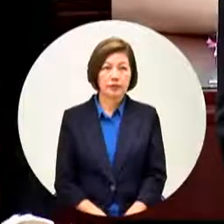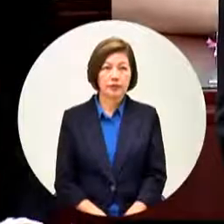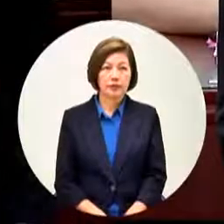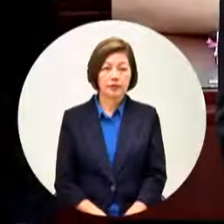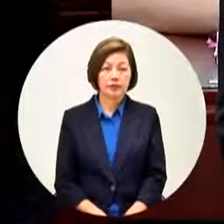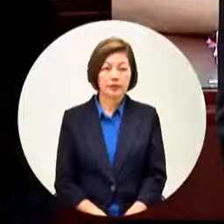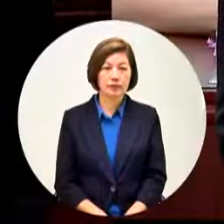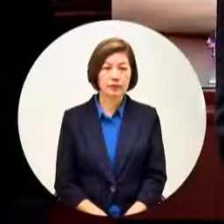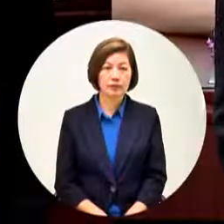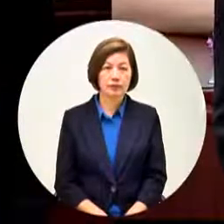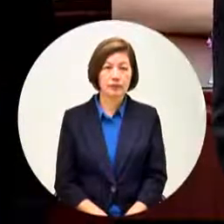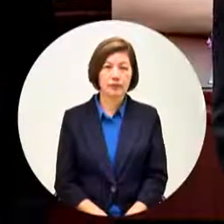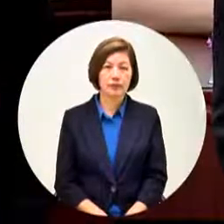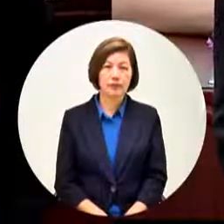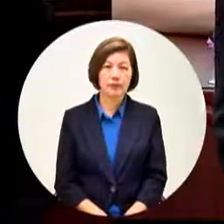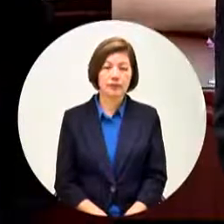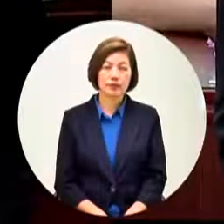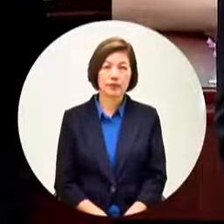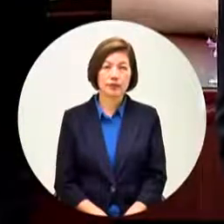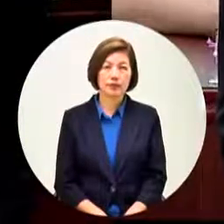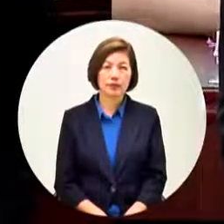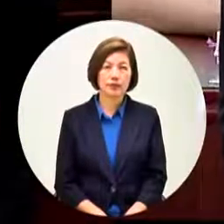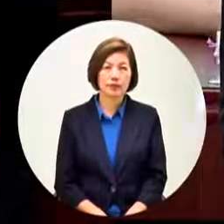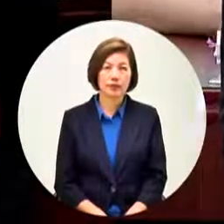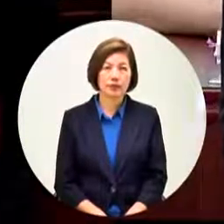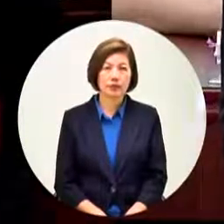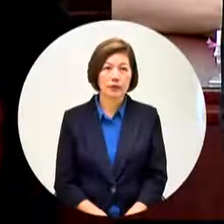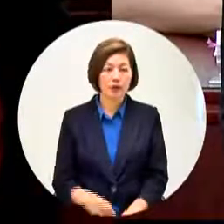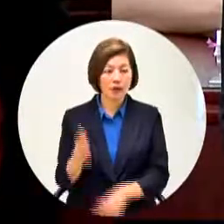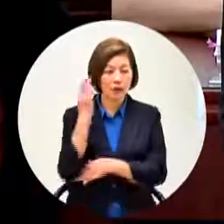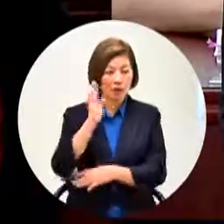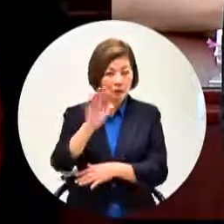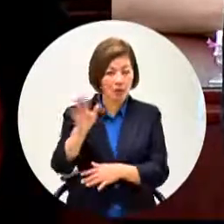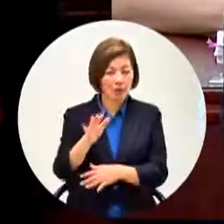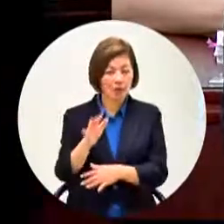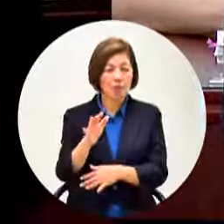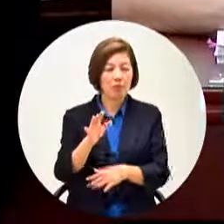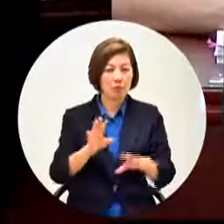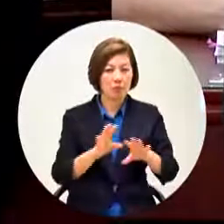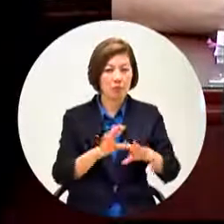你看按公益的 MI 场。